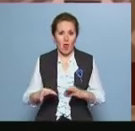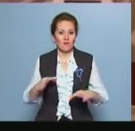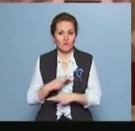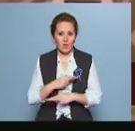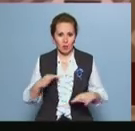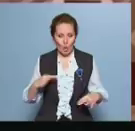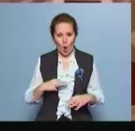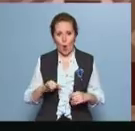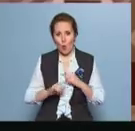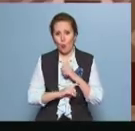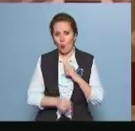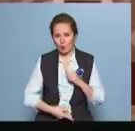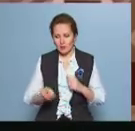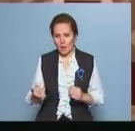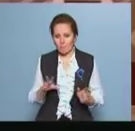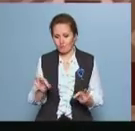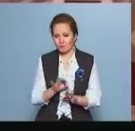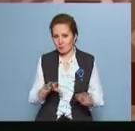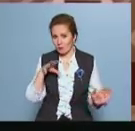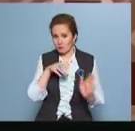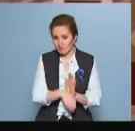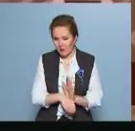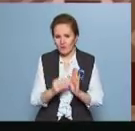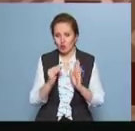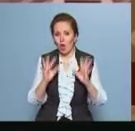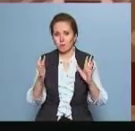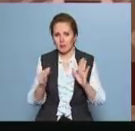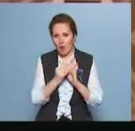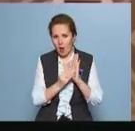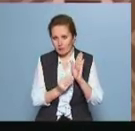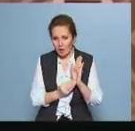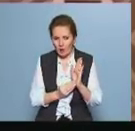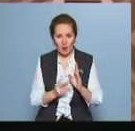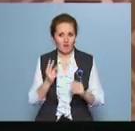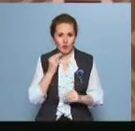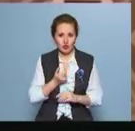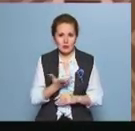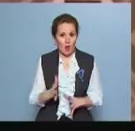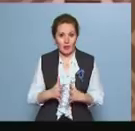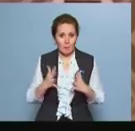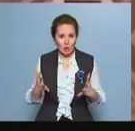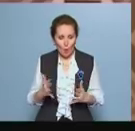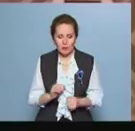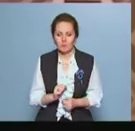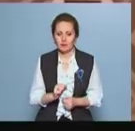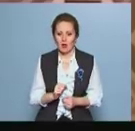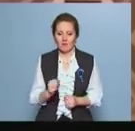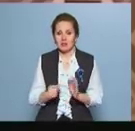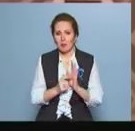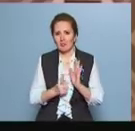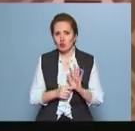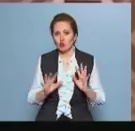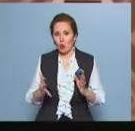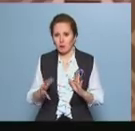«Бык-бык» попал в событийный календарь Удмуртской республики. В числе немногих в этом году 17 событий попало в